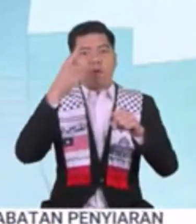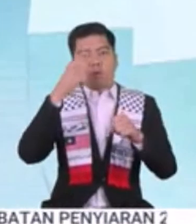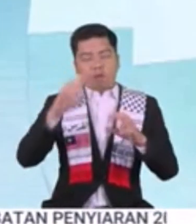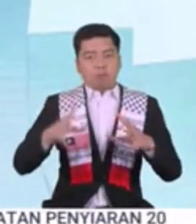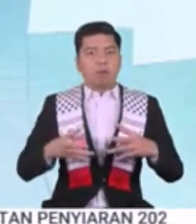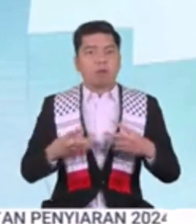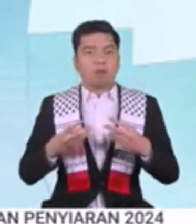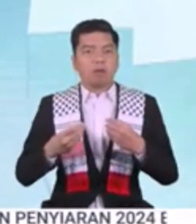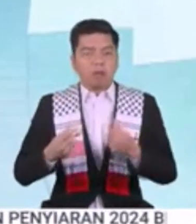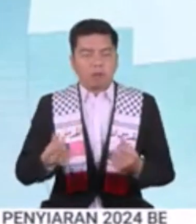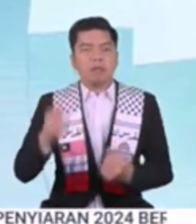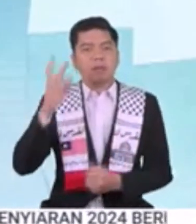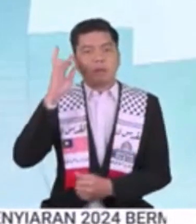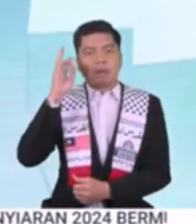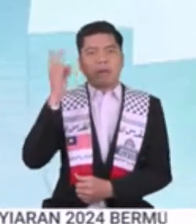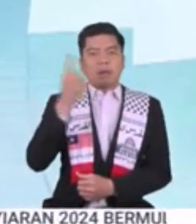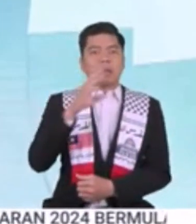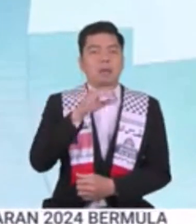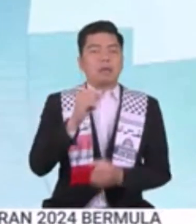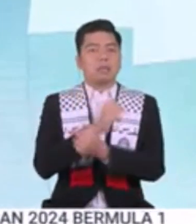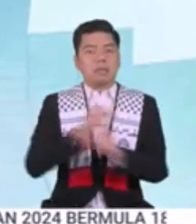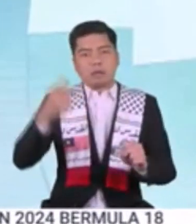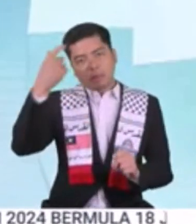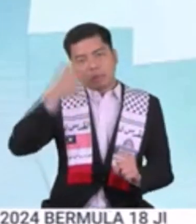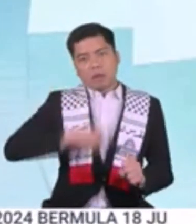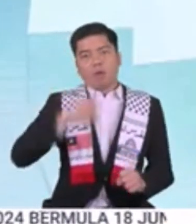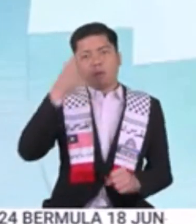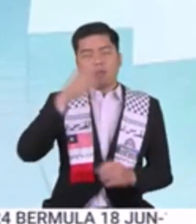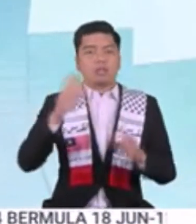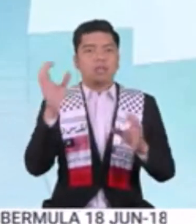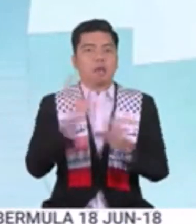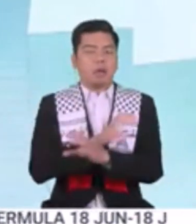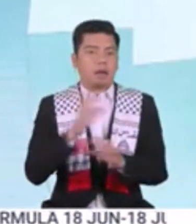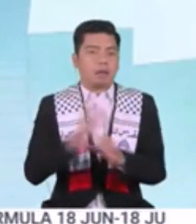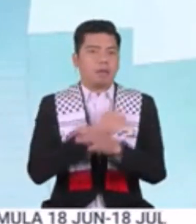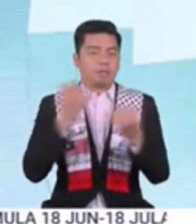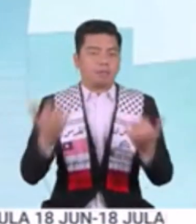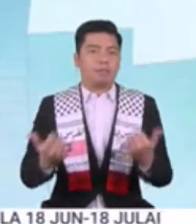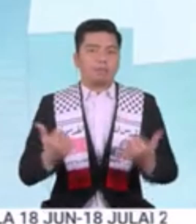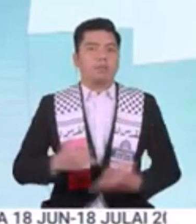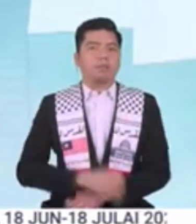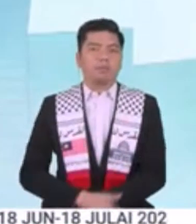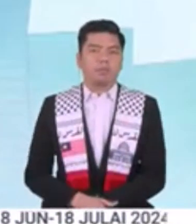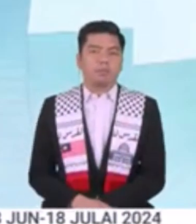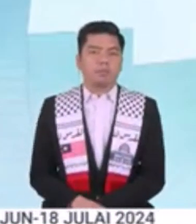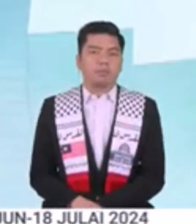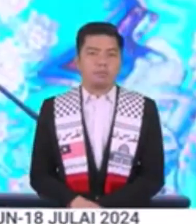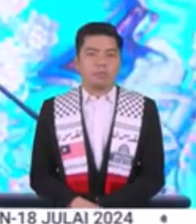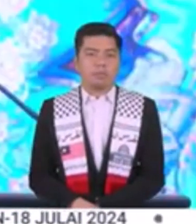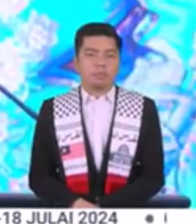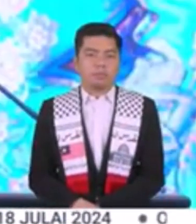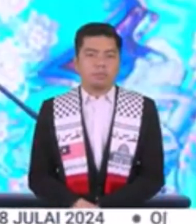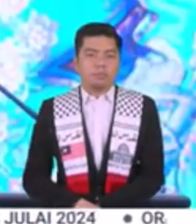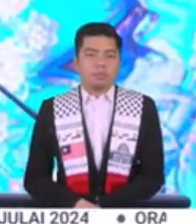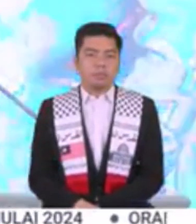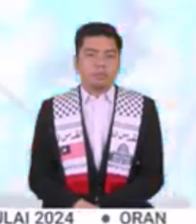untuk penyelesaian konflik dan memperlengkapkan diri bagi menghadapi cabaran semasa.